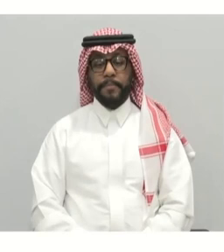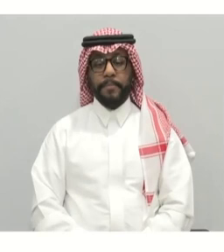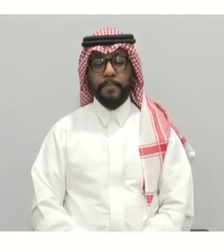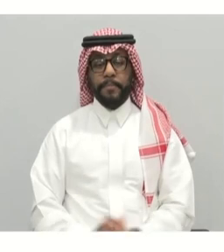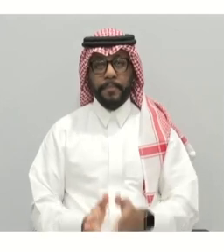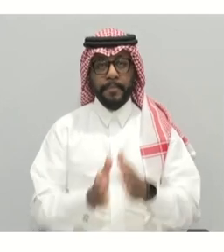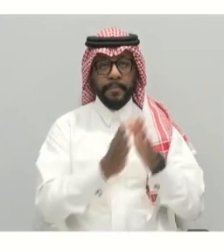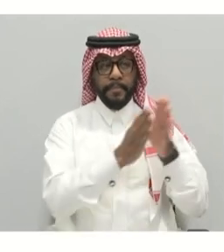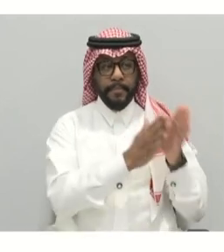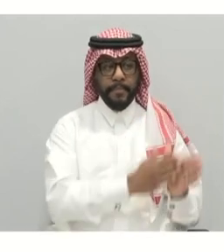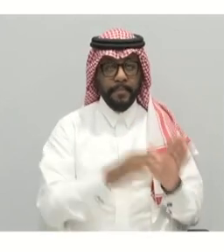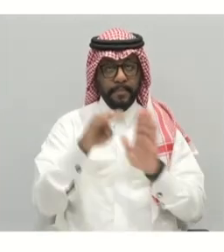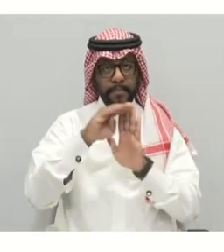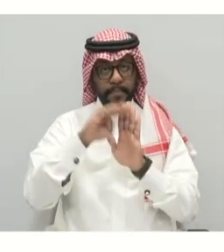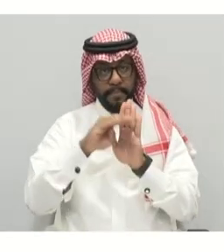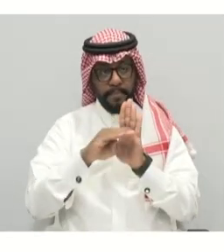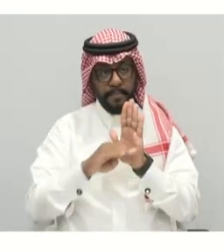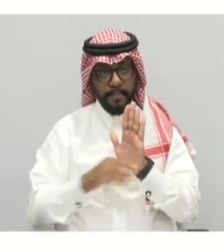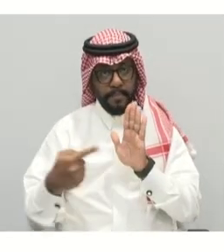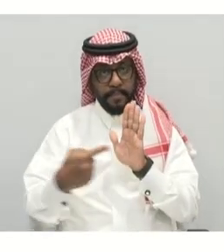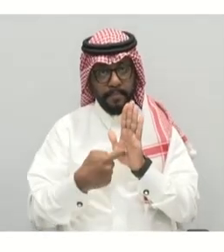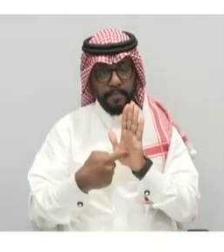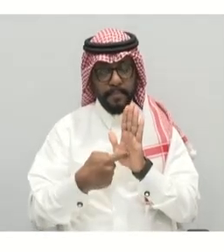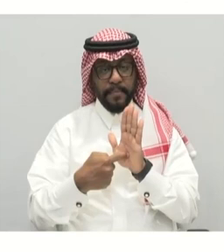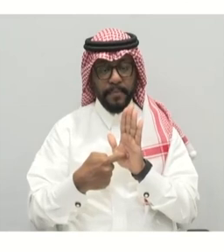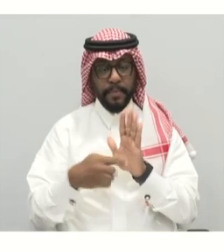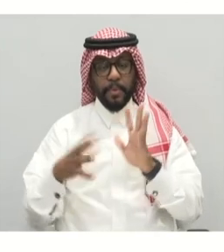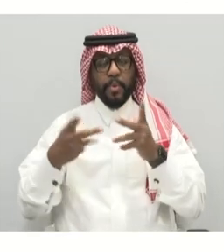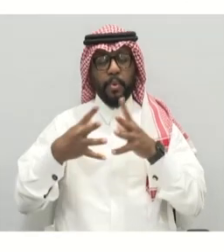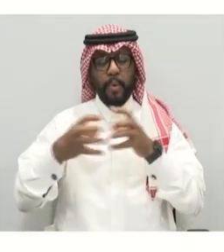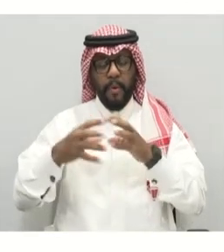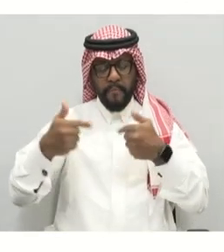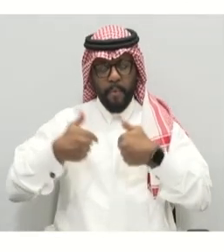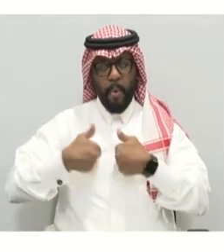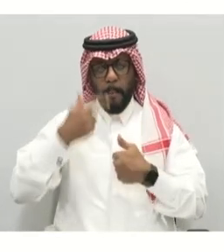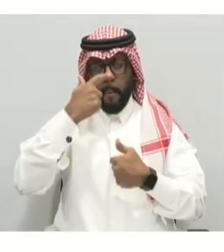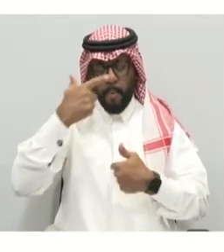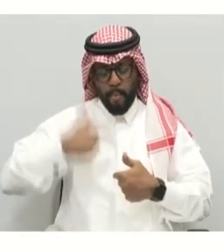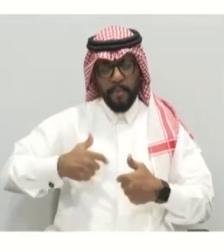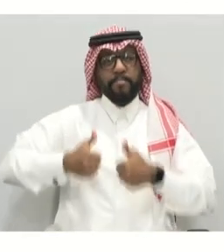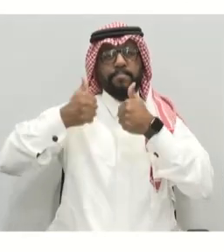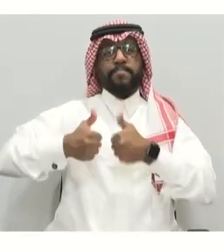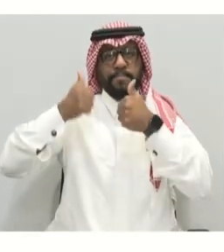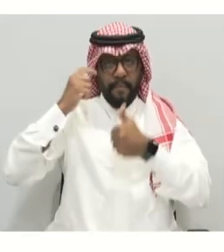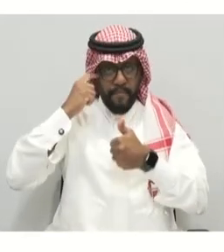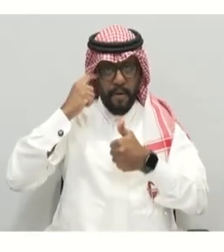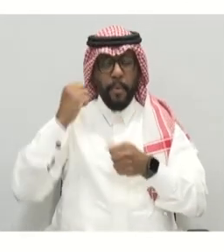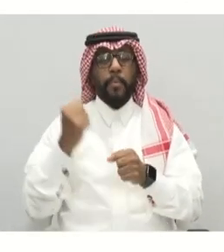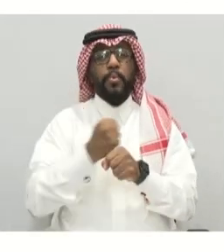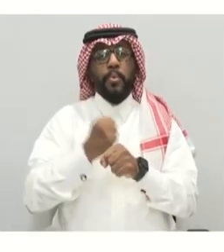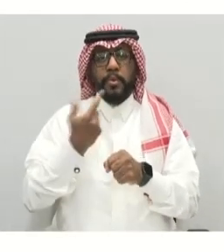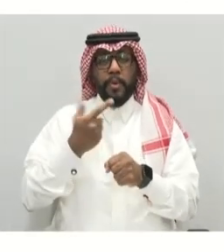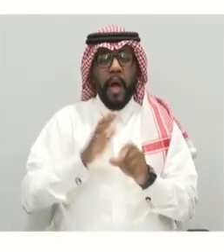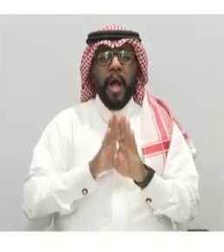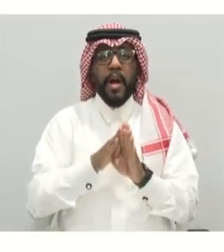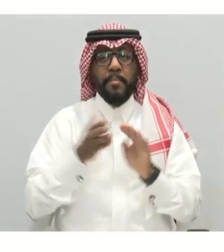درسنا المحاور التاليه مفهوم المواطن الصالح دور المواطن الصالح في خدمه